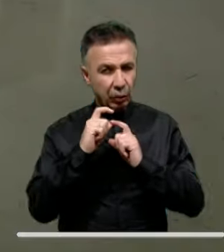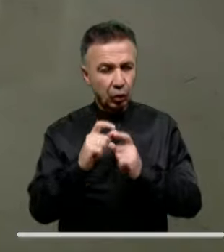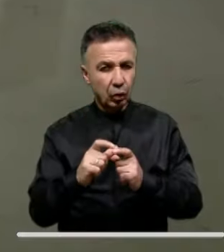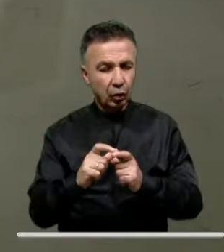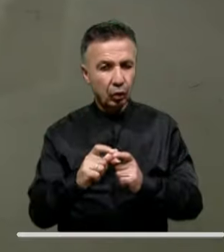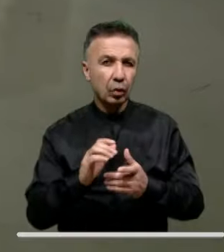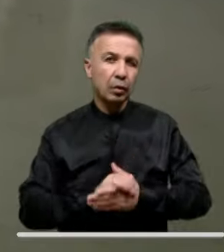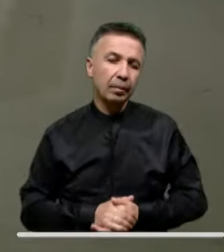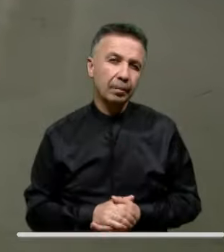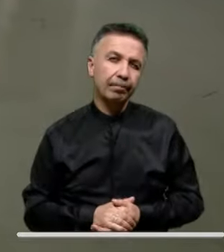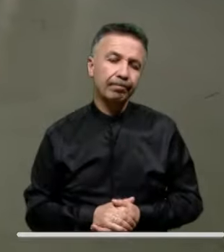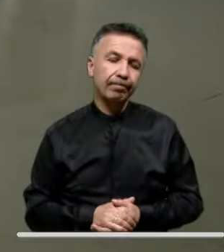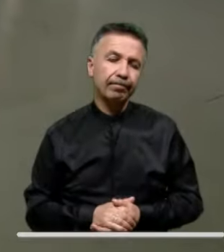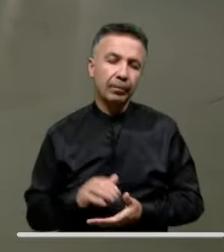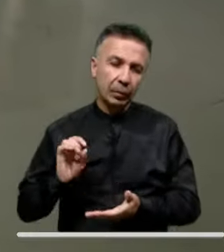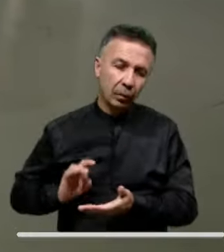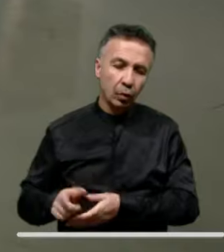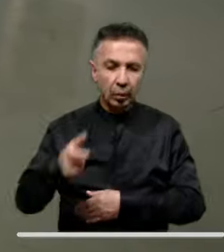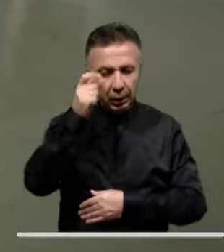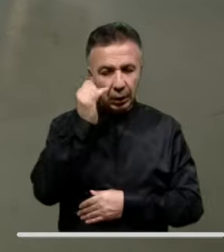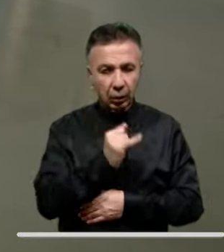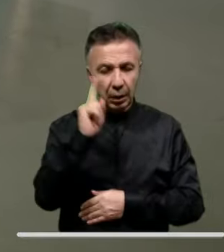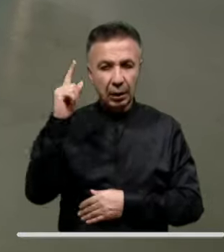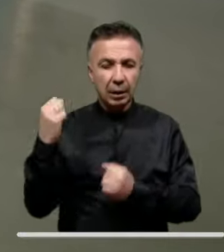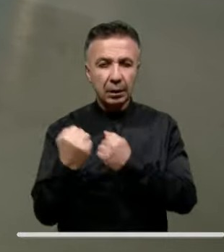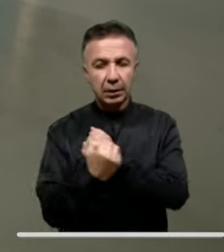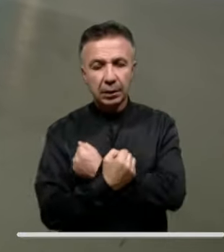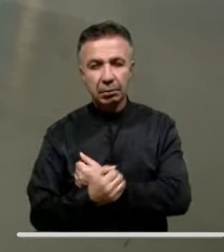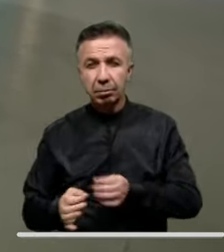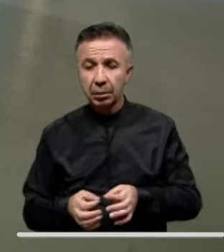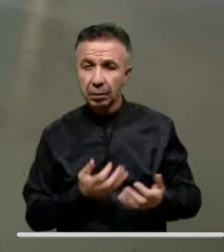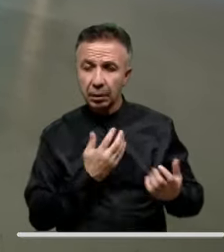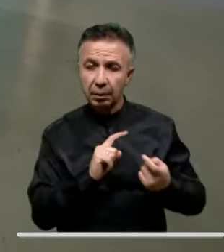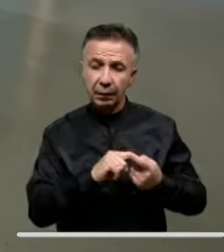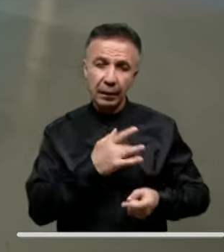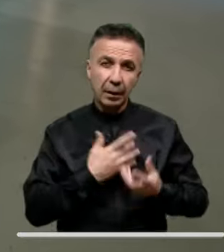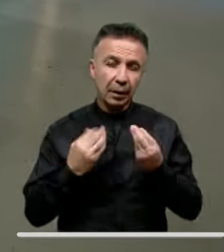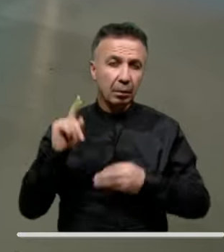dersiniz? Euzu billahi mineşşeytanirracim. Bismillahirrahmanirrahim.